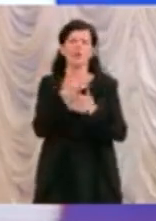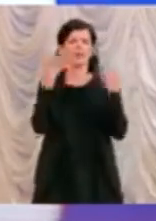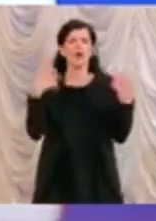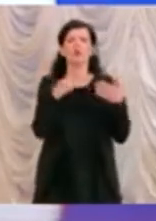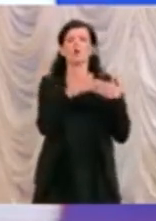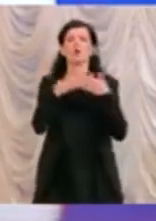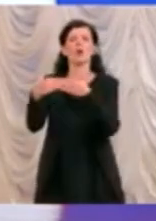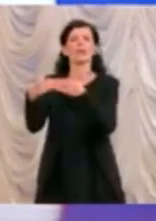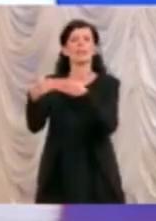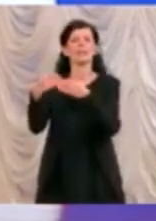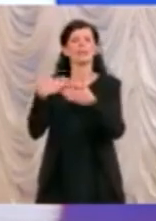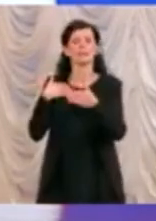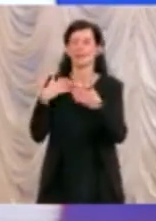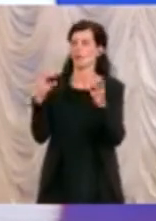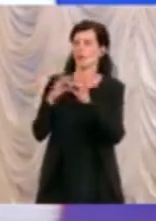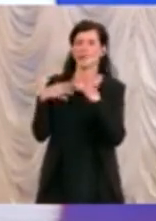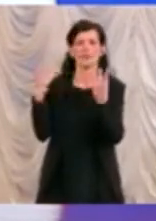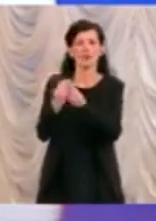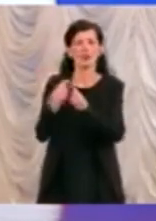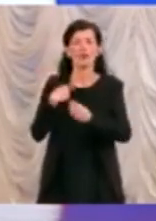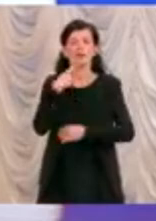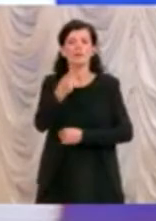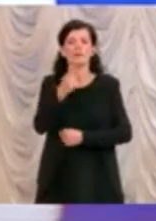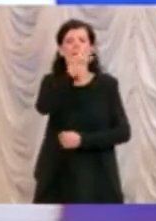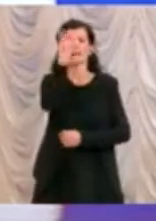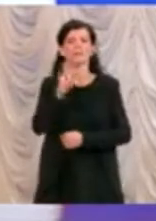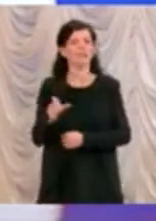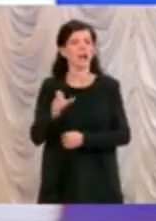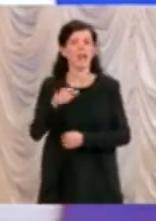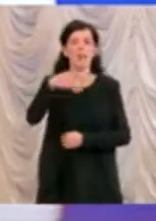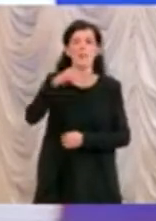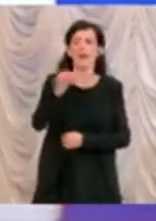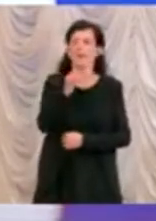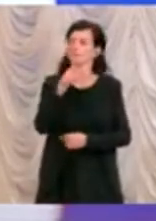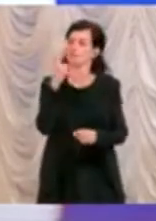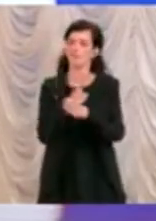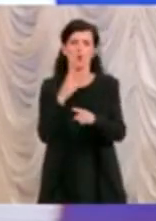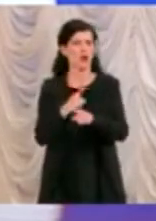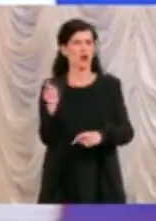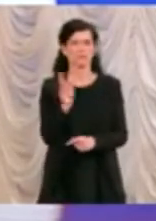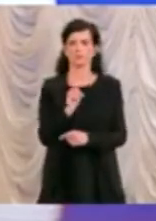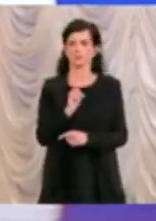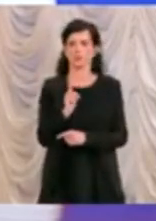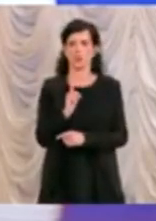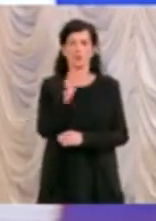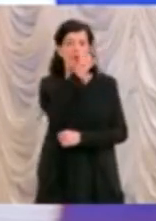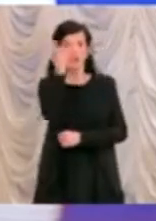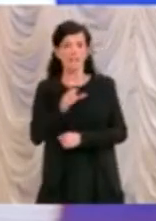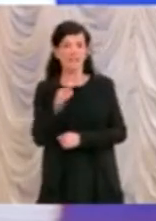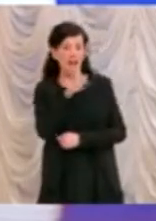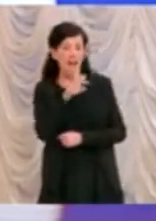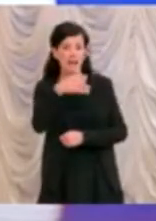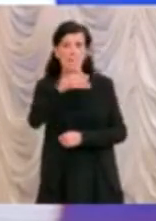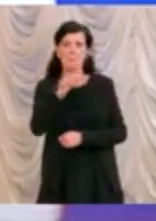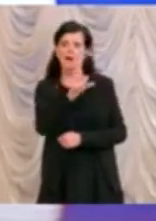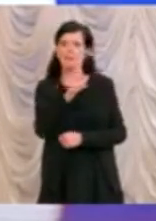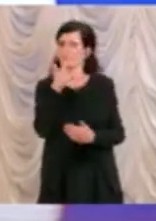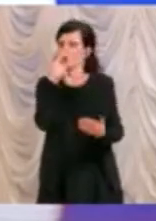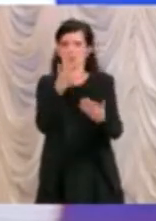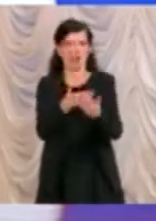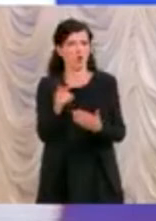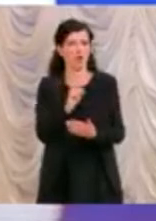omologhi l'italia non ha bisogno del match l'italia non ritiene il mes adeguato a questa